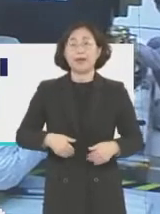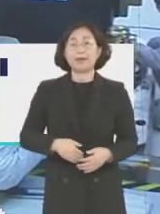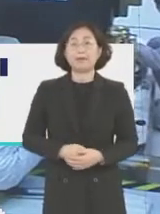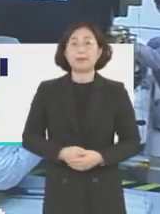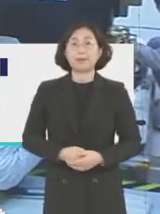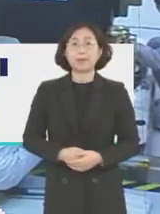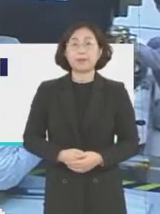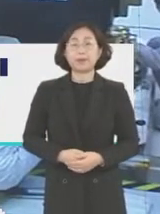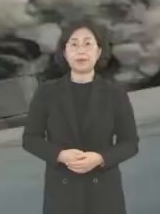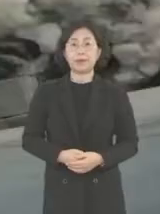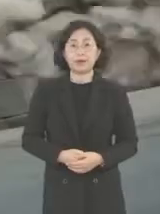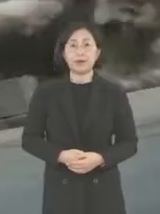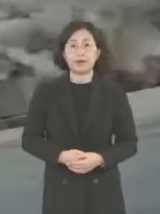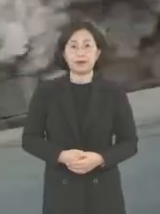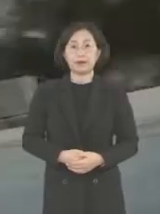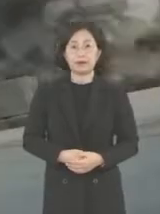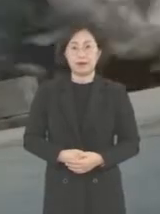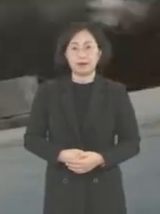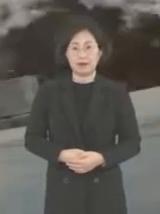기자입니다.